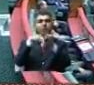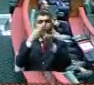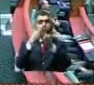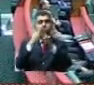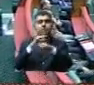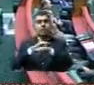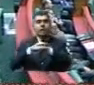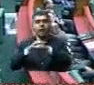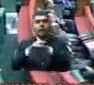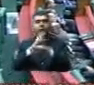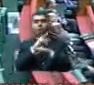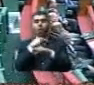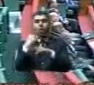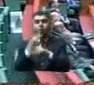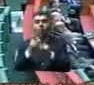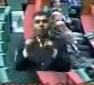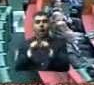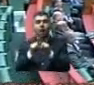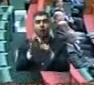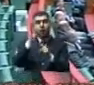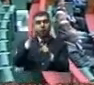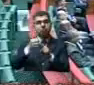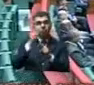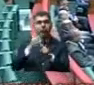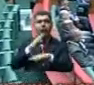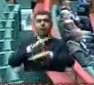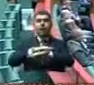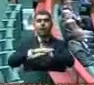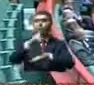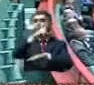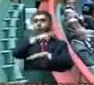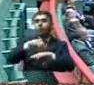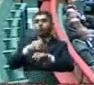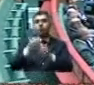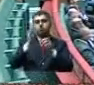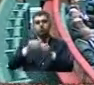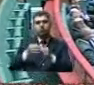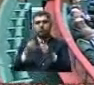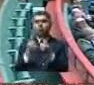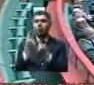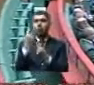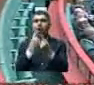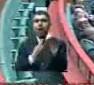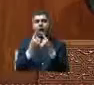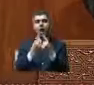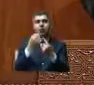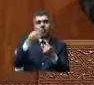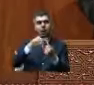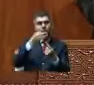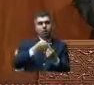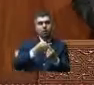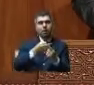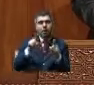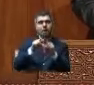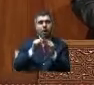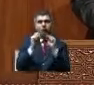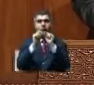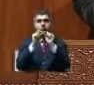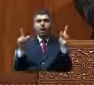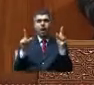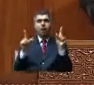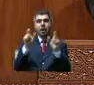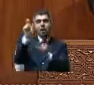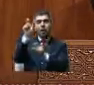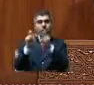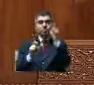العامة لحظة دستورية متميزة من أجل النقاش البناء ولتنوير عموم